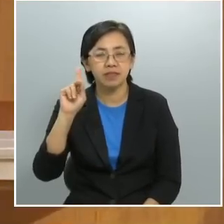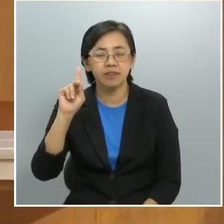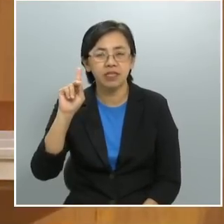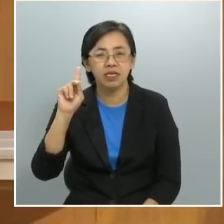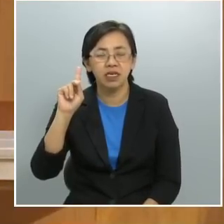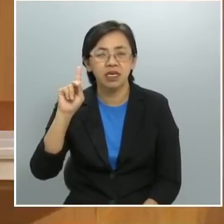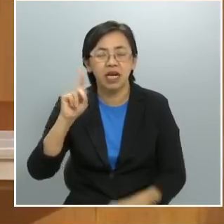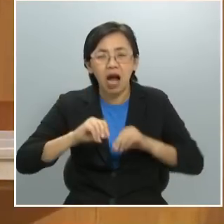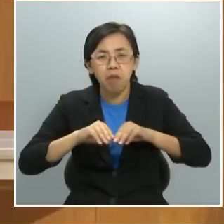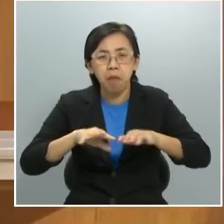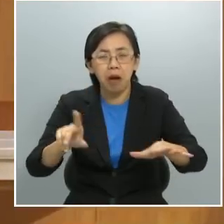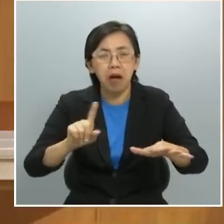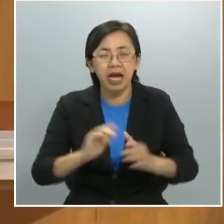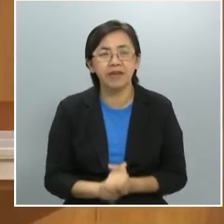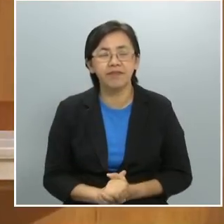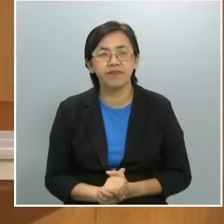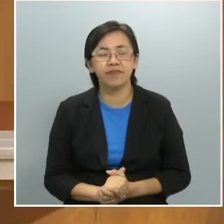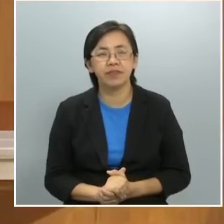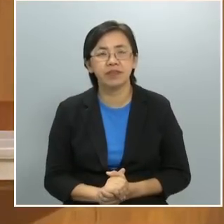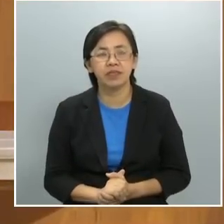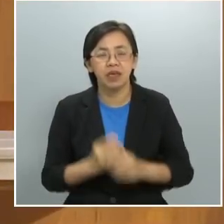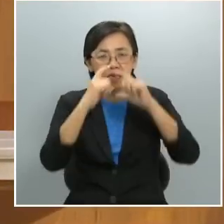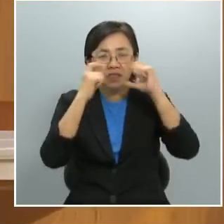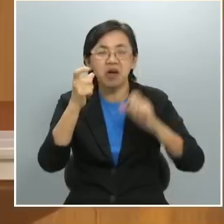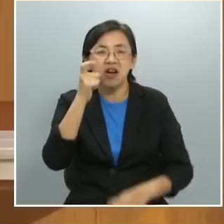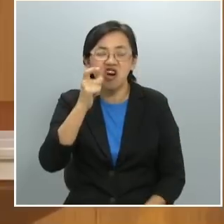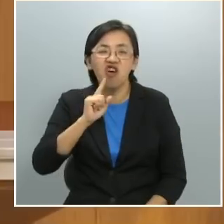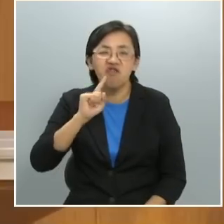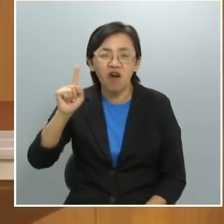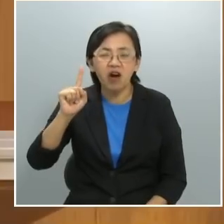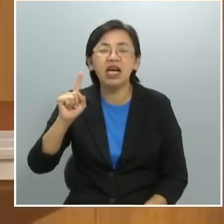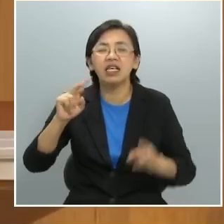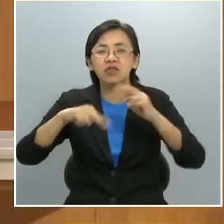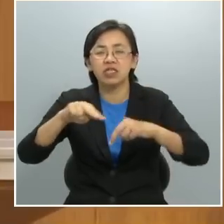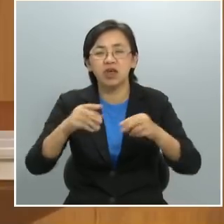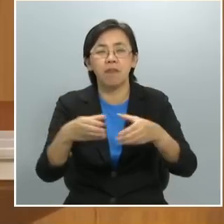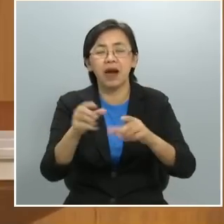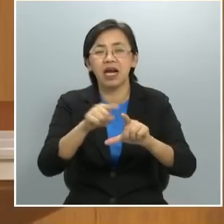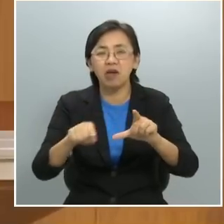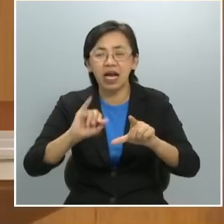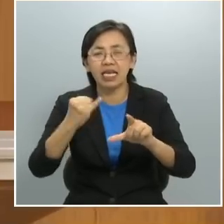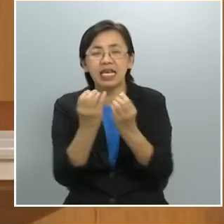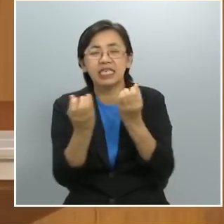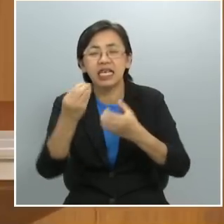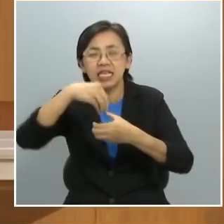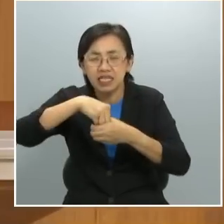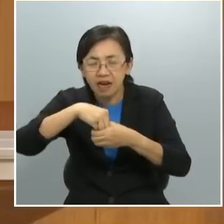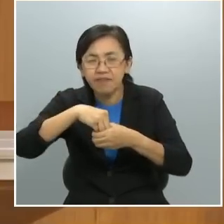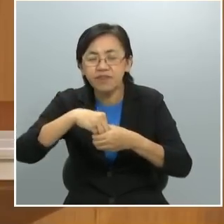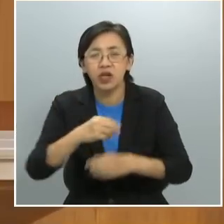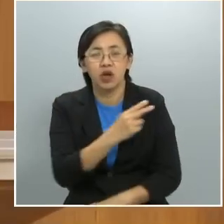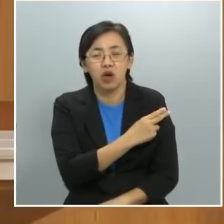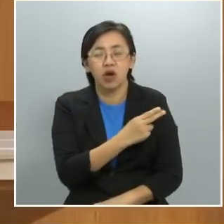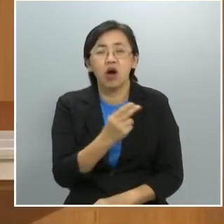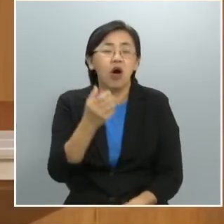ข่าวหรือยังไงว่าคุณศรีสุวรรณจะไปยื่นร้องสอบจริยธรรมของพรรคก้าวไกลหรือคุณหมอปฏิภาคุณหมอปฏิพัฒน์